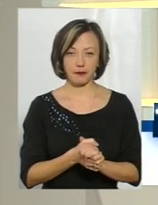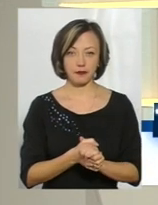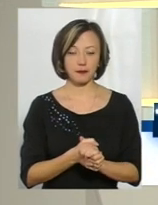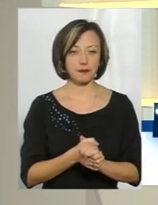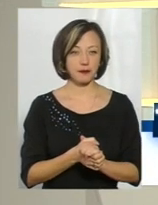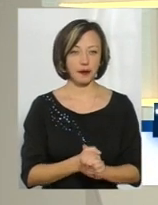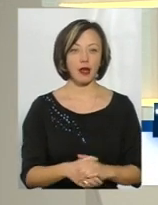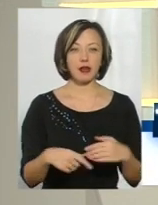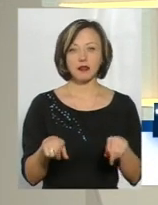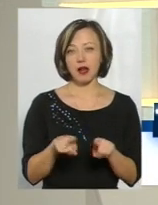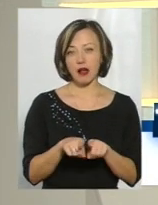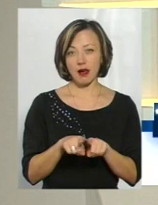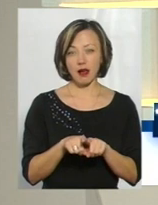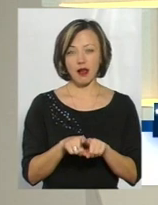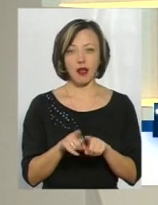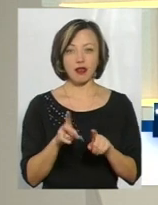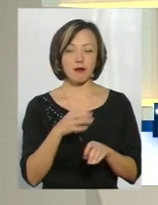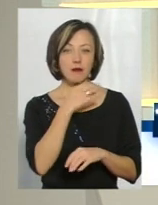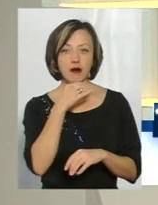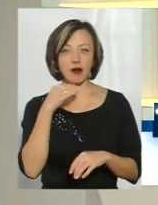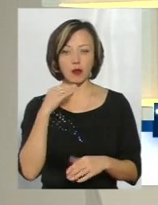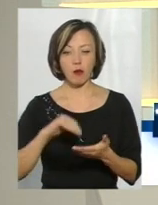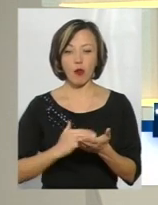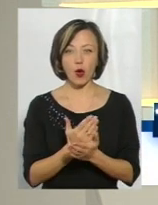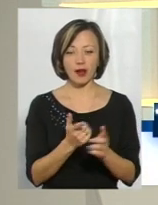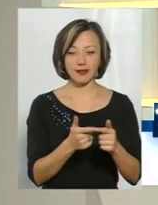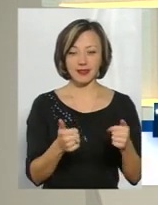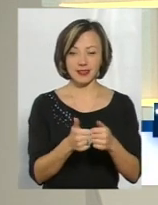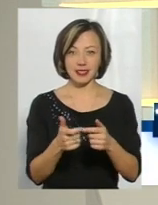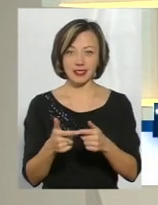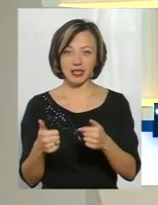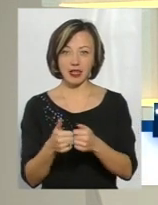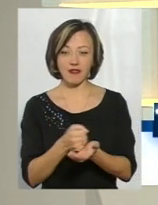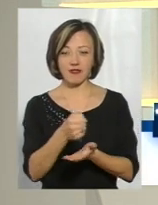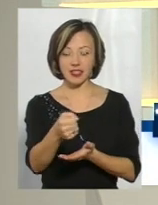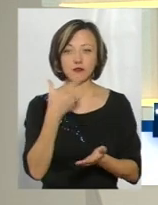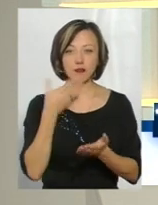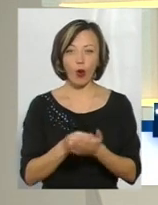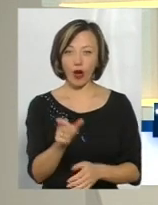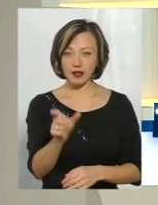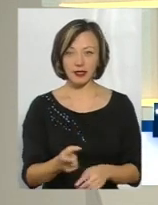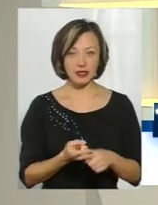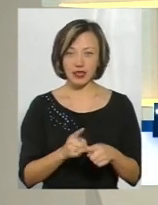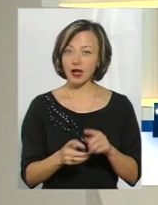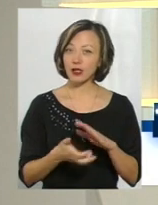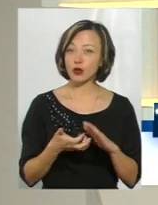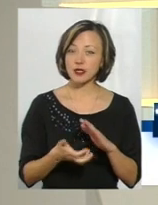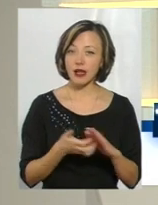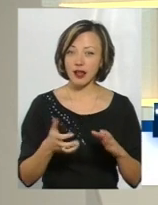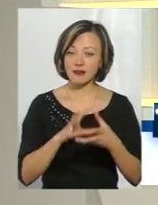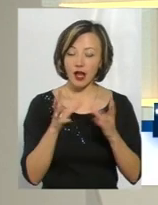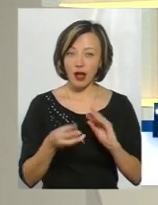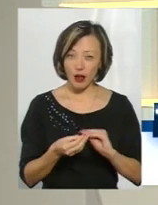От така невелика кількість політсил, які готові були виставити свого кандидата, це недостатня кількість